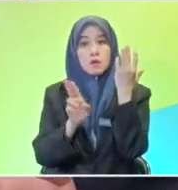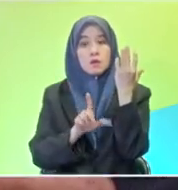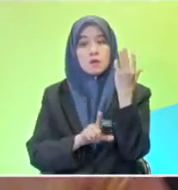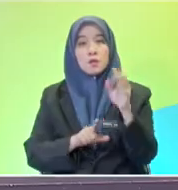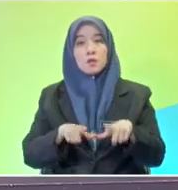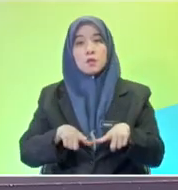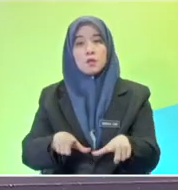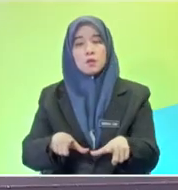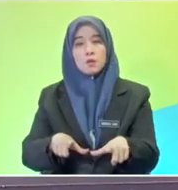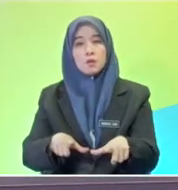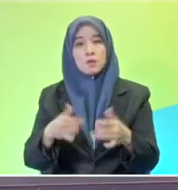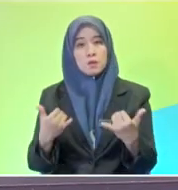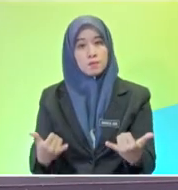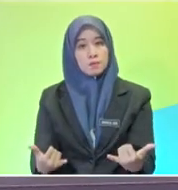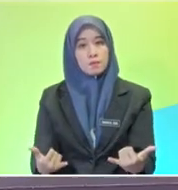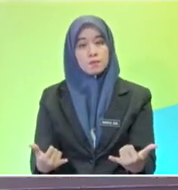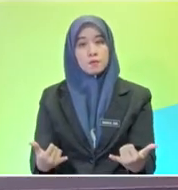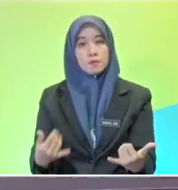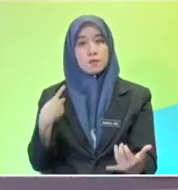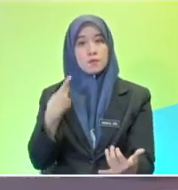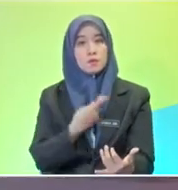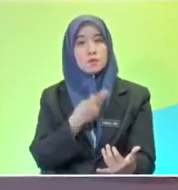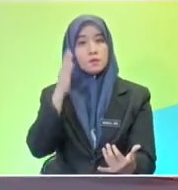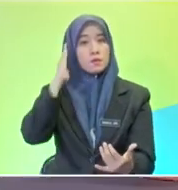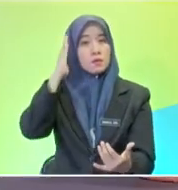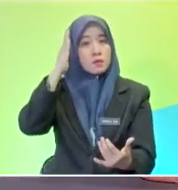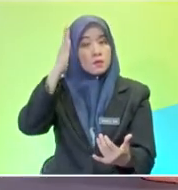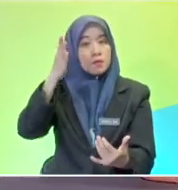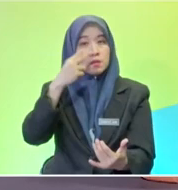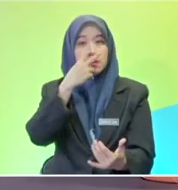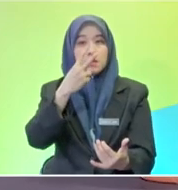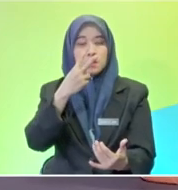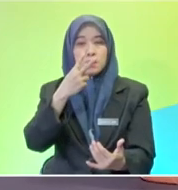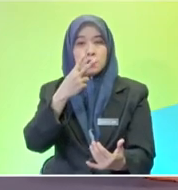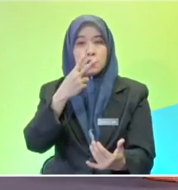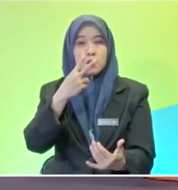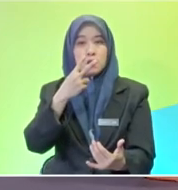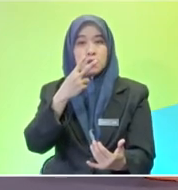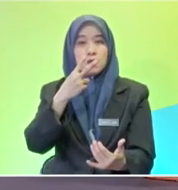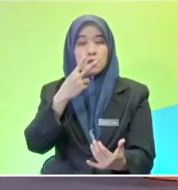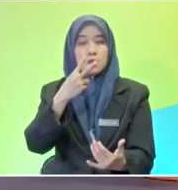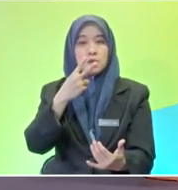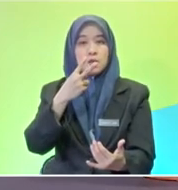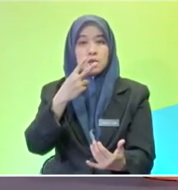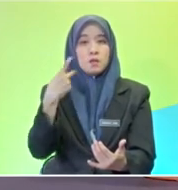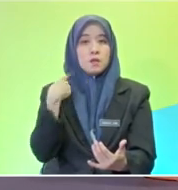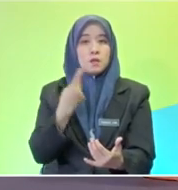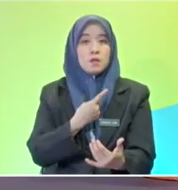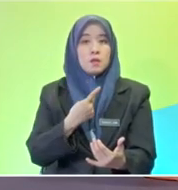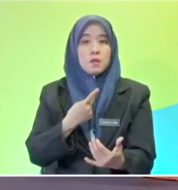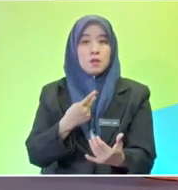Okey. Sekarang kita akan tengok balik kepada slide. Okey. Kita akan